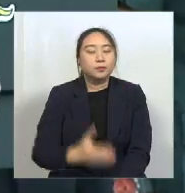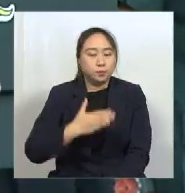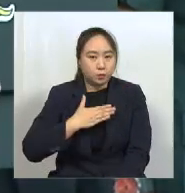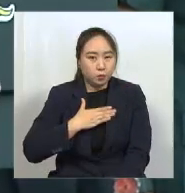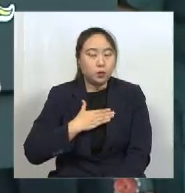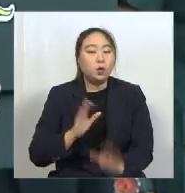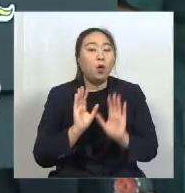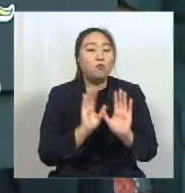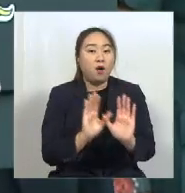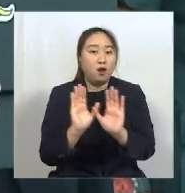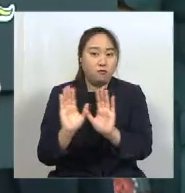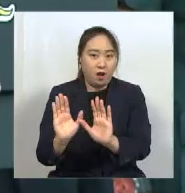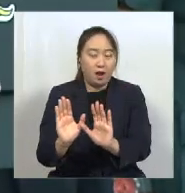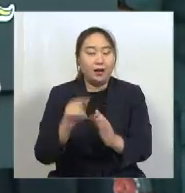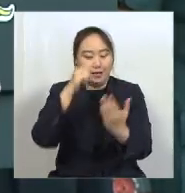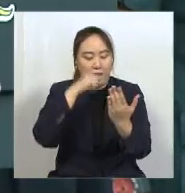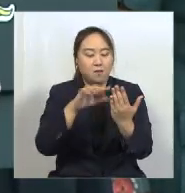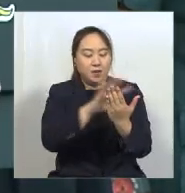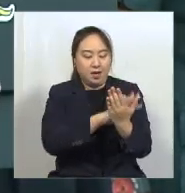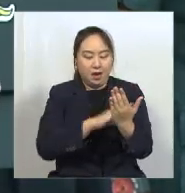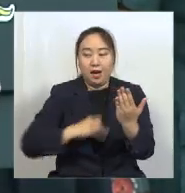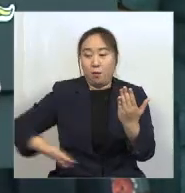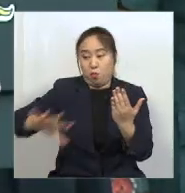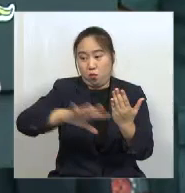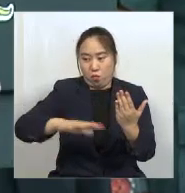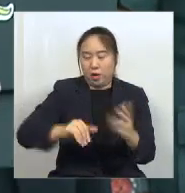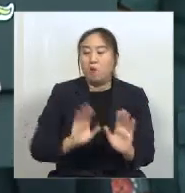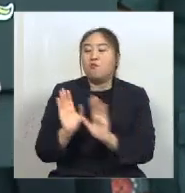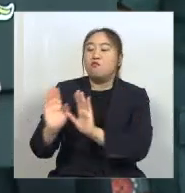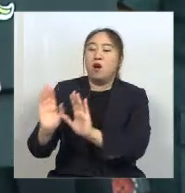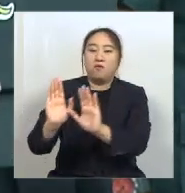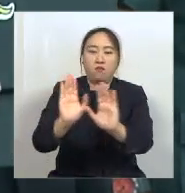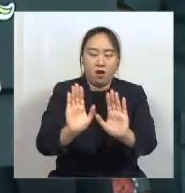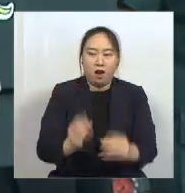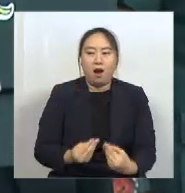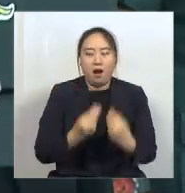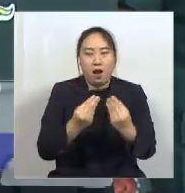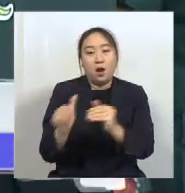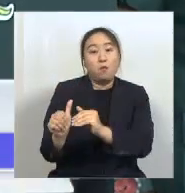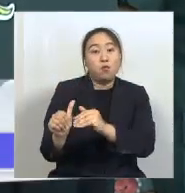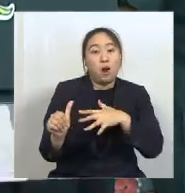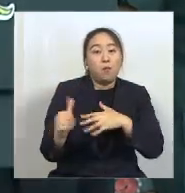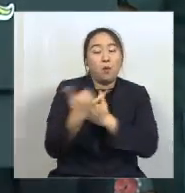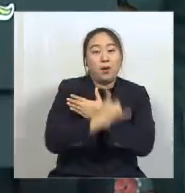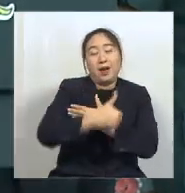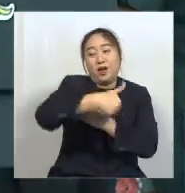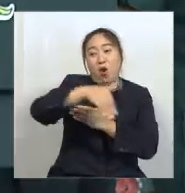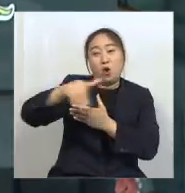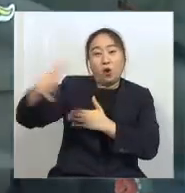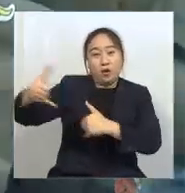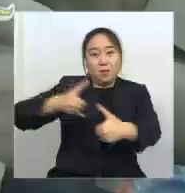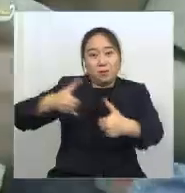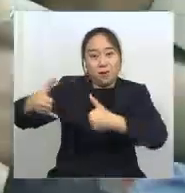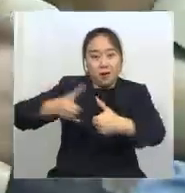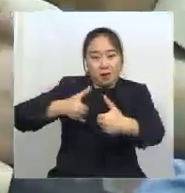อฝากไว้ด้วยว่าฝากประเทศไทยไว้กับพวกท่านทุกคนที่จะให้เกิดความปลอดภัยกับผู้นำประเทศทุกๆประเทศที่จะมาถึ